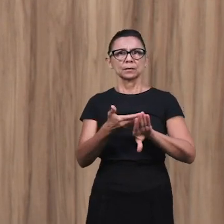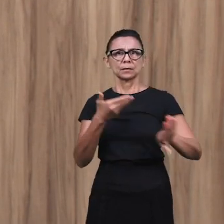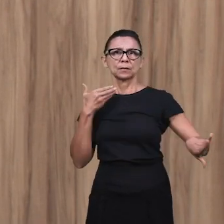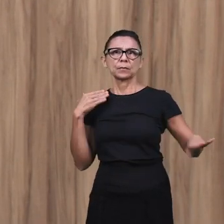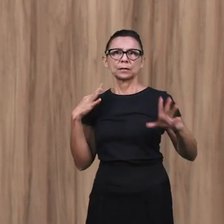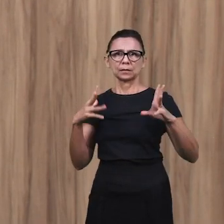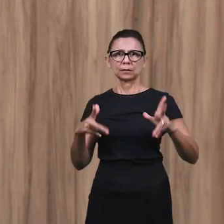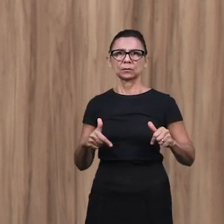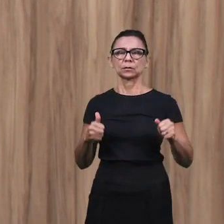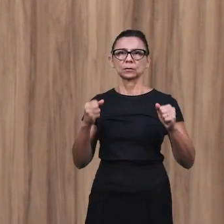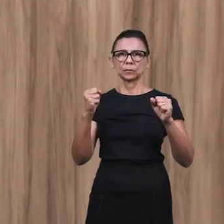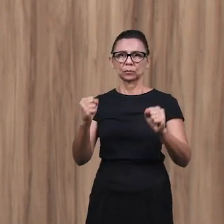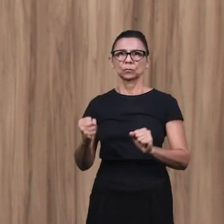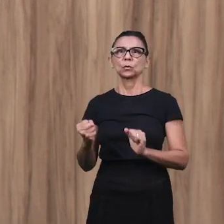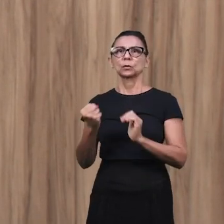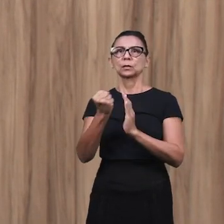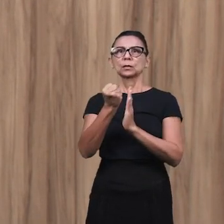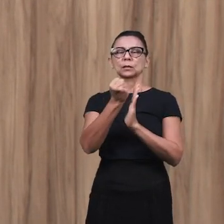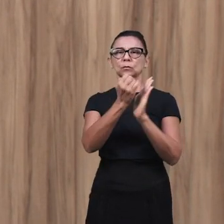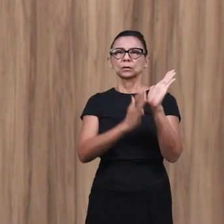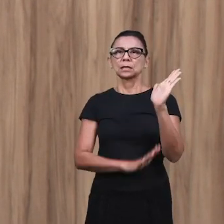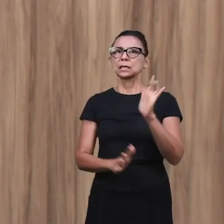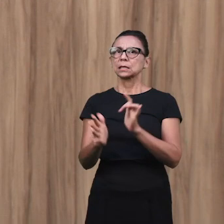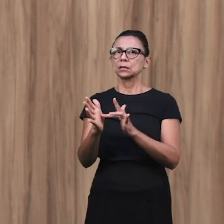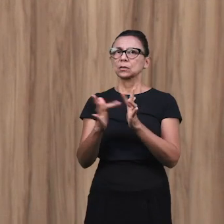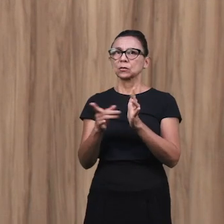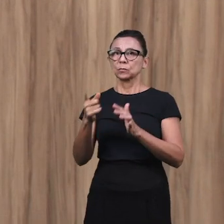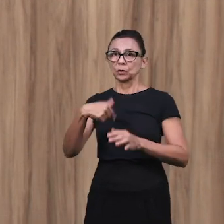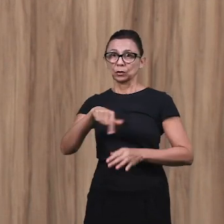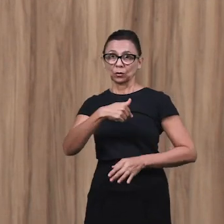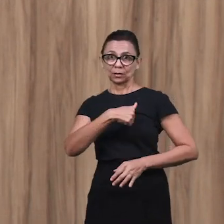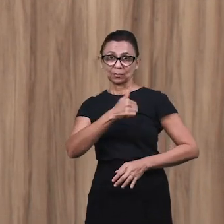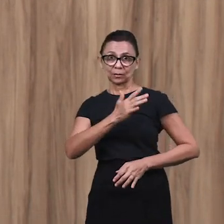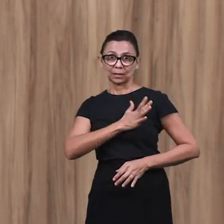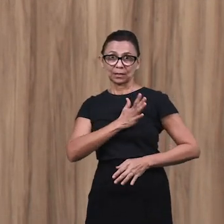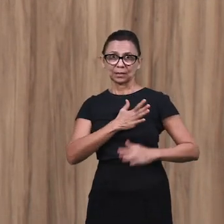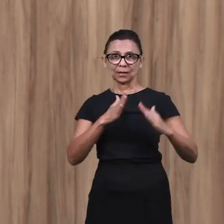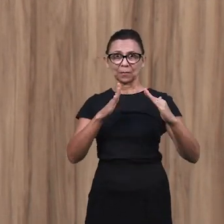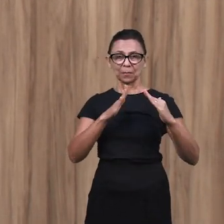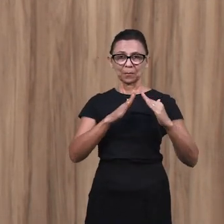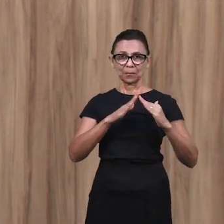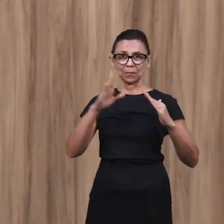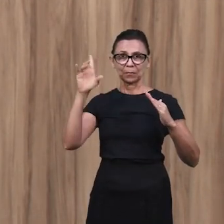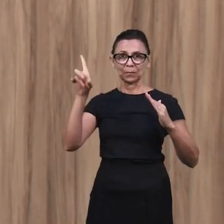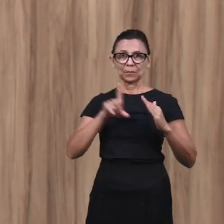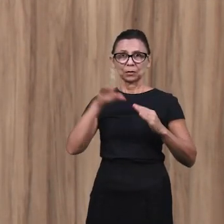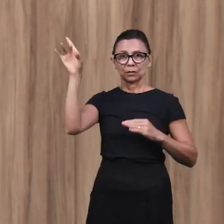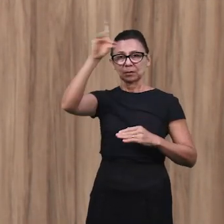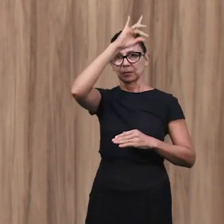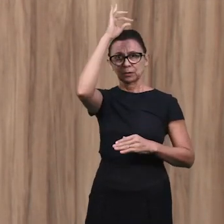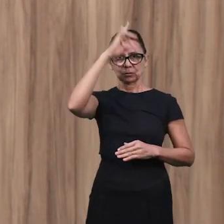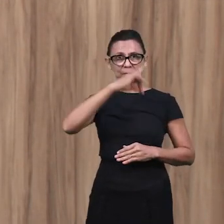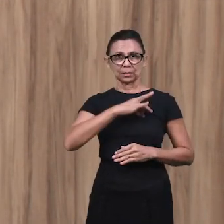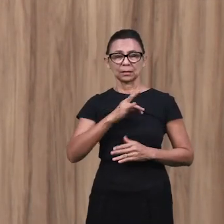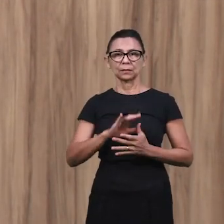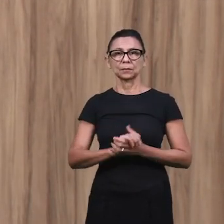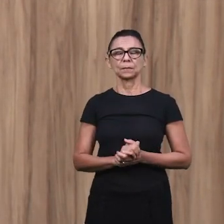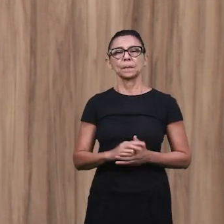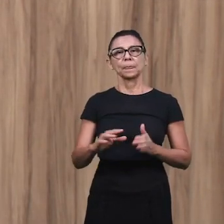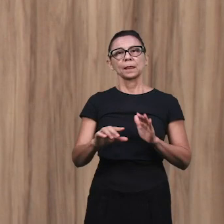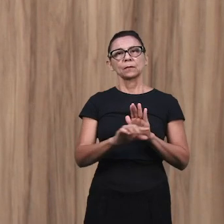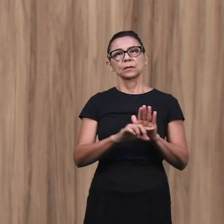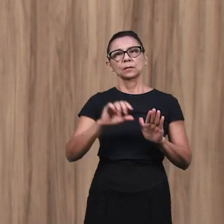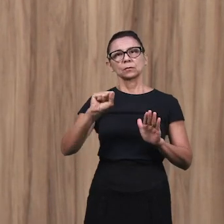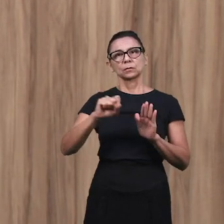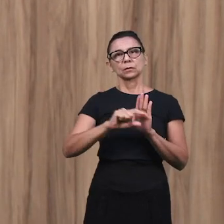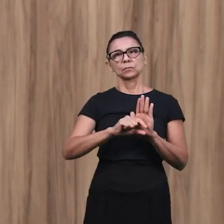vies sanctifiées par le pouvoir du sang de Jésus, parce que nous sommes des temples du Saint-Esprit. Au chapitre 8, verset 5 du livre de